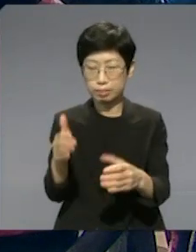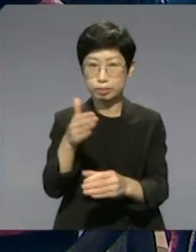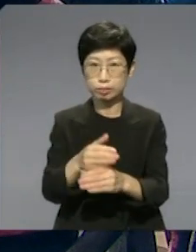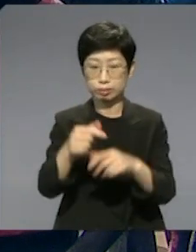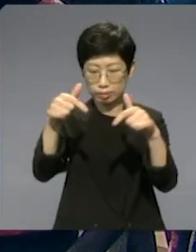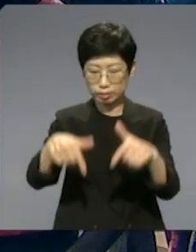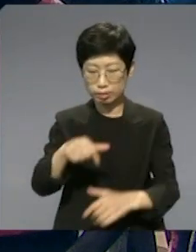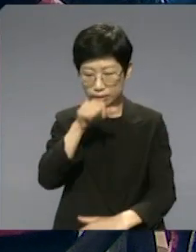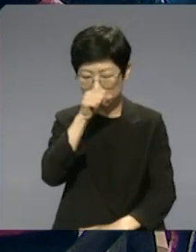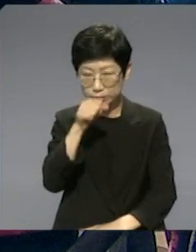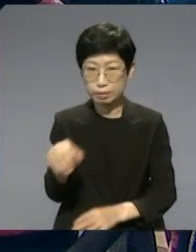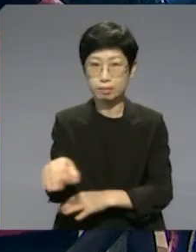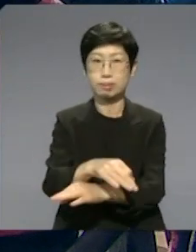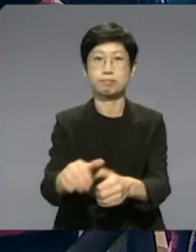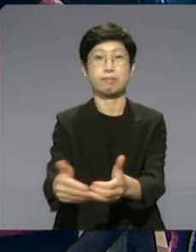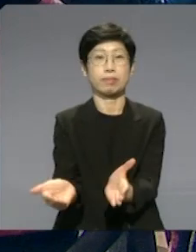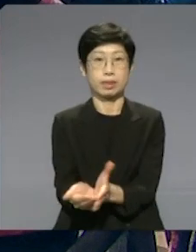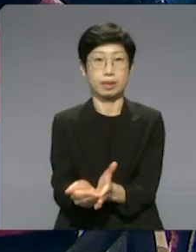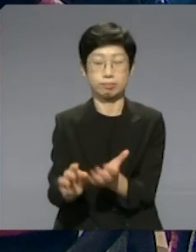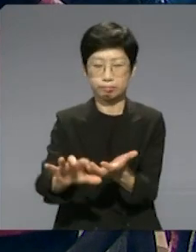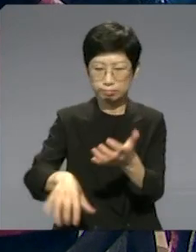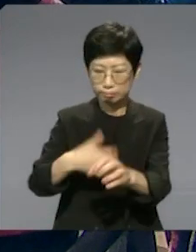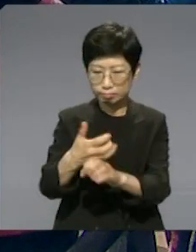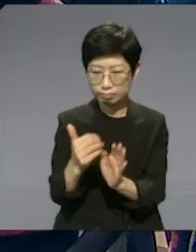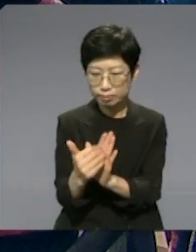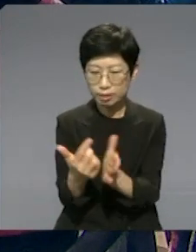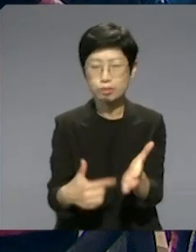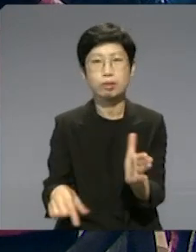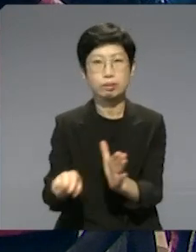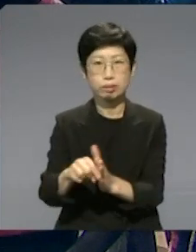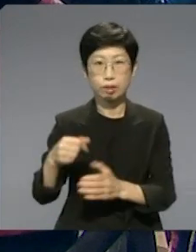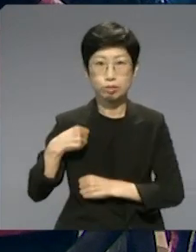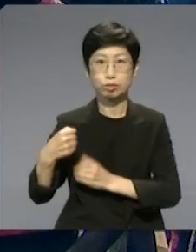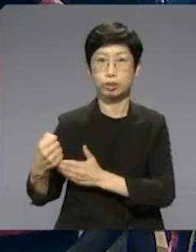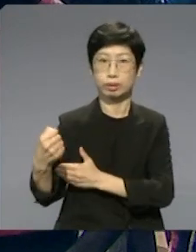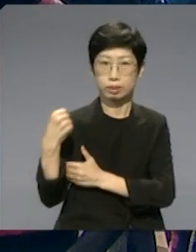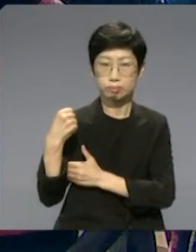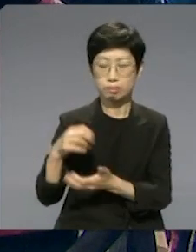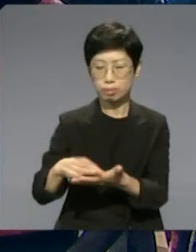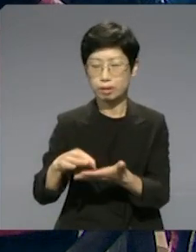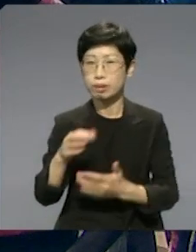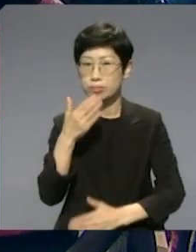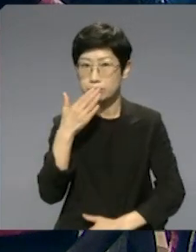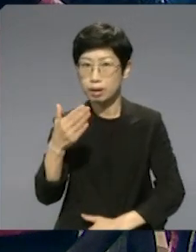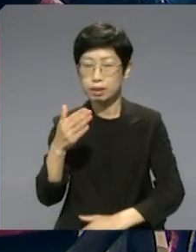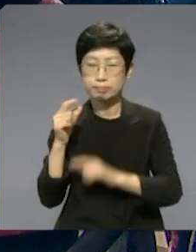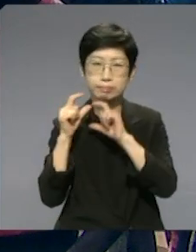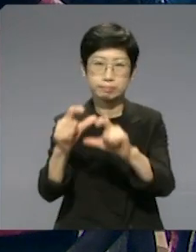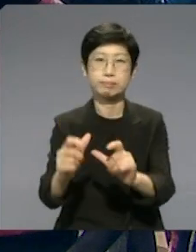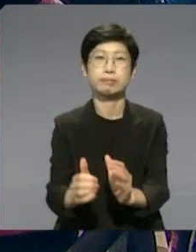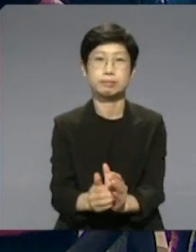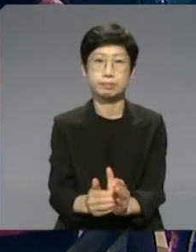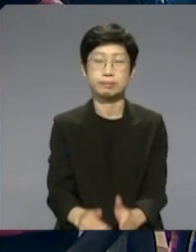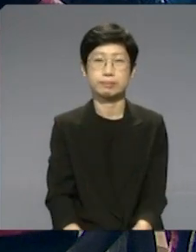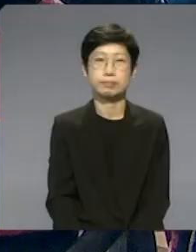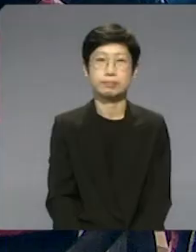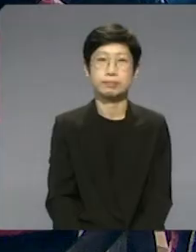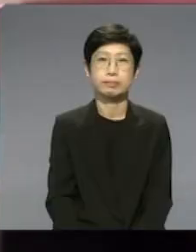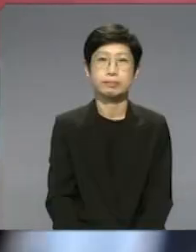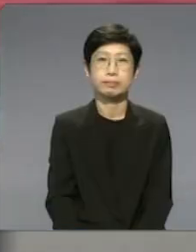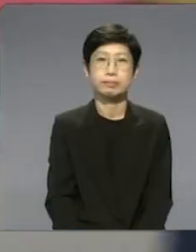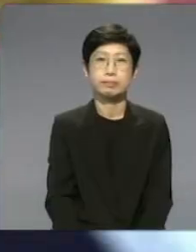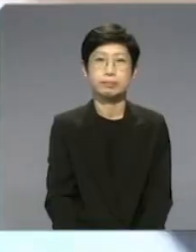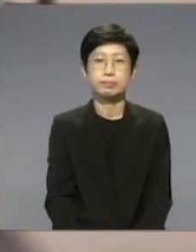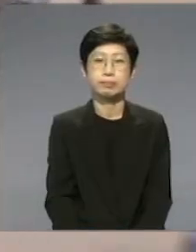경제 공동체는 쿠데타 저지를 위해 무력을 사용할 수 있다고 경고했습니다. 정진호 월드리포터입니다.